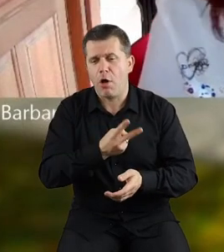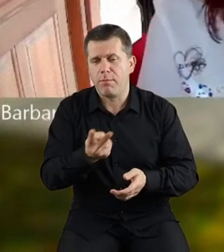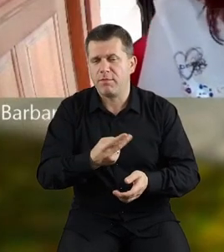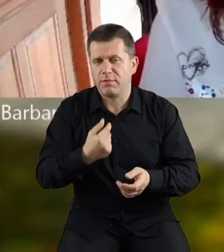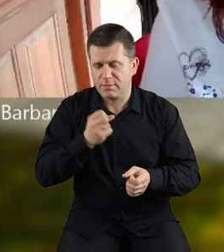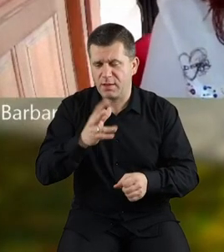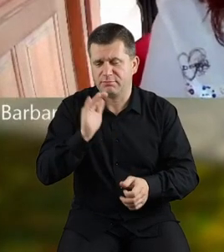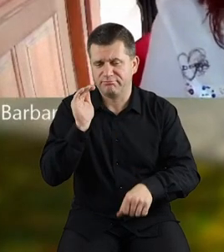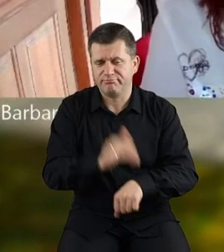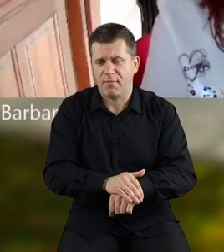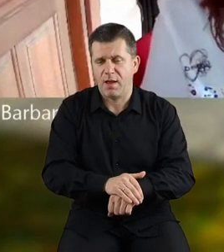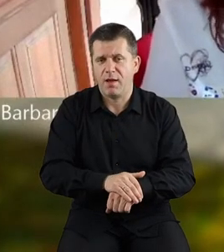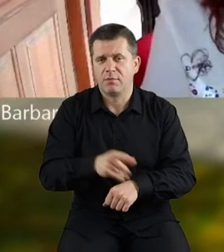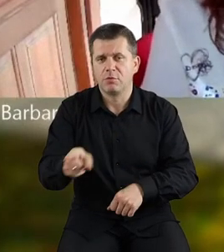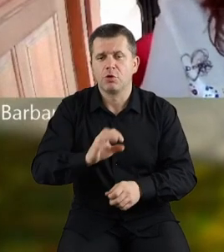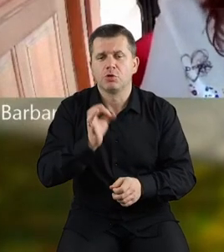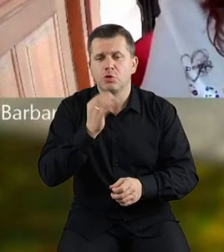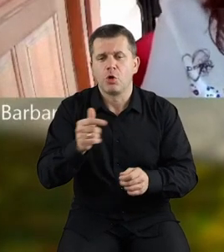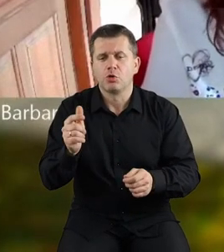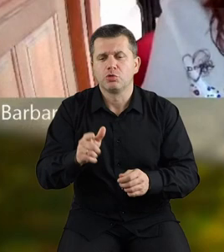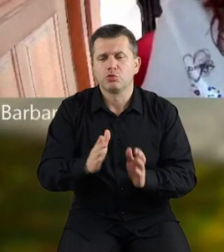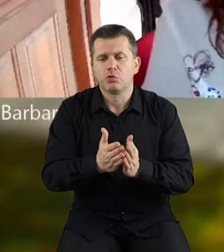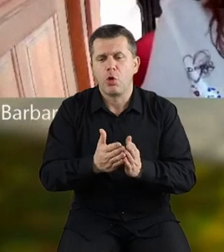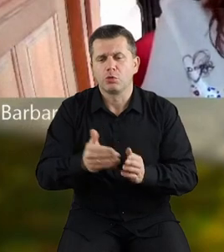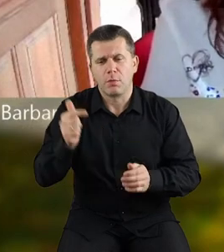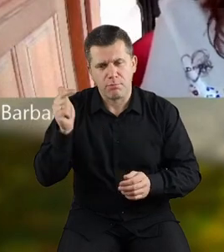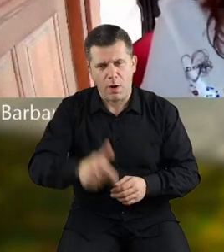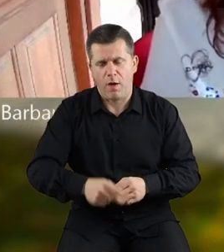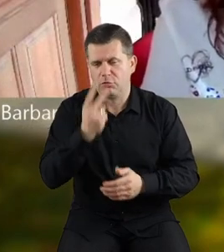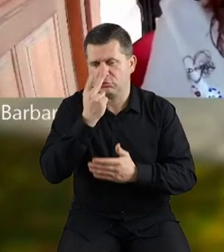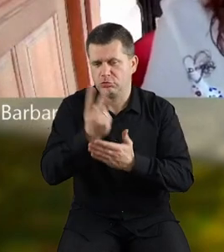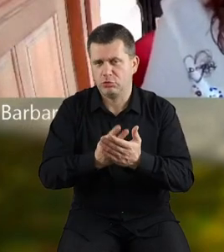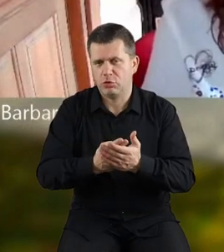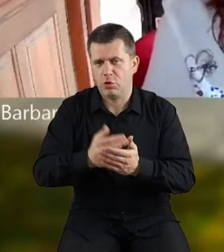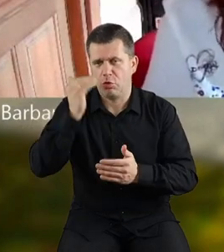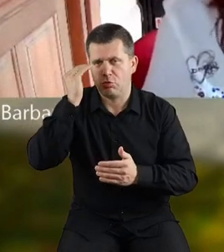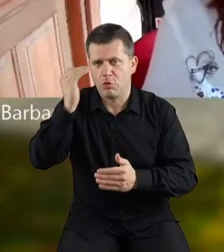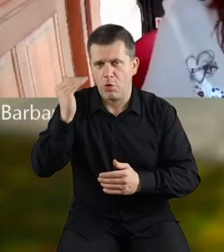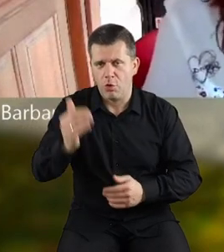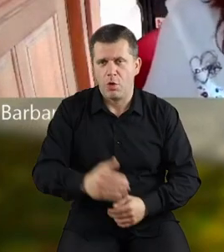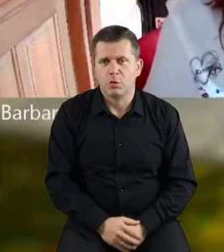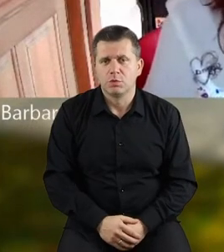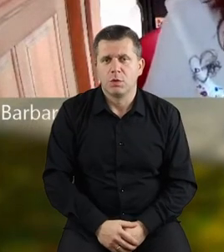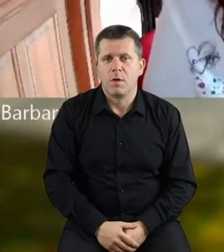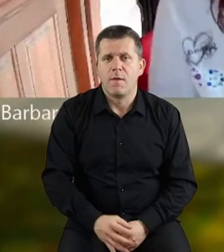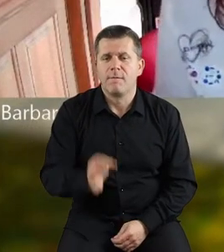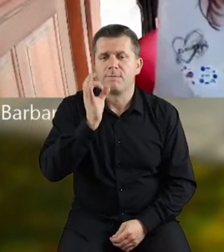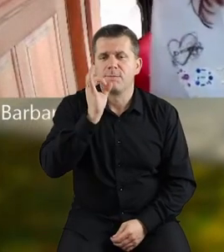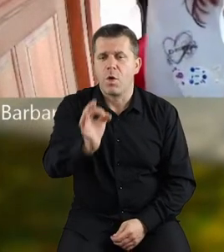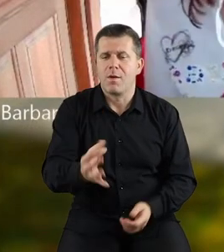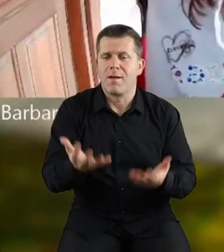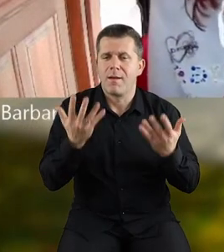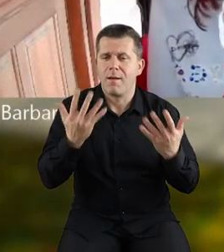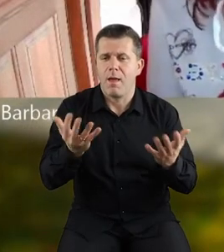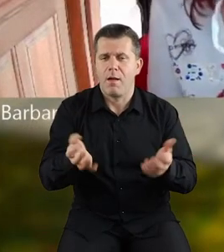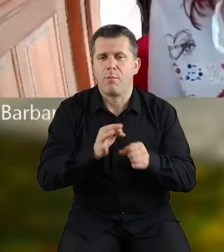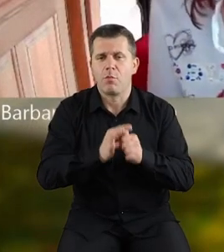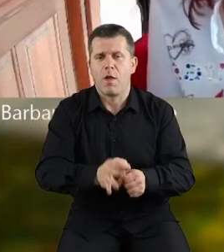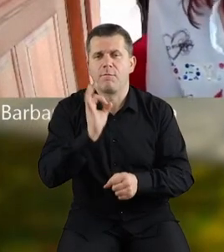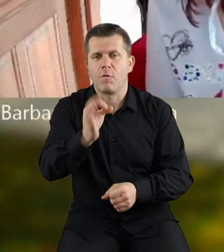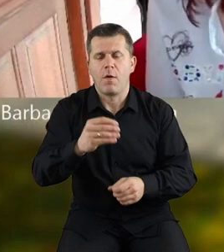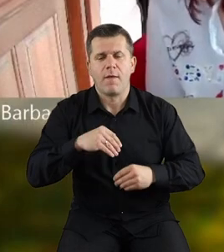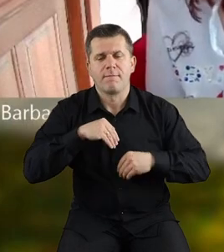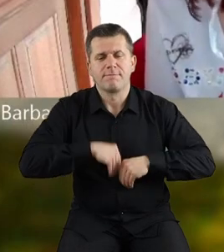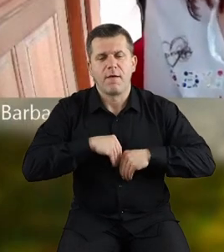tym obydwiema rękami, bo to są zdecydowanie książki, które powinni czytać dorośli, bo twoją rękę